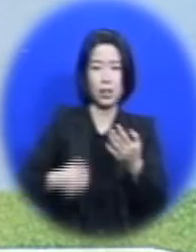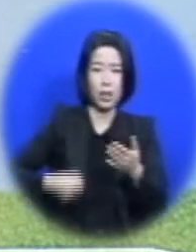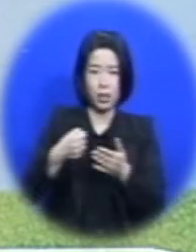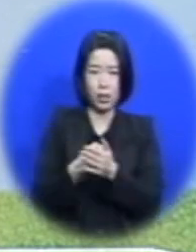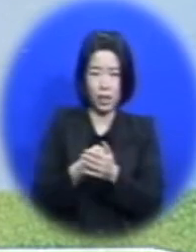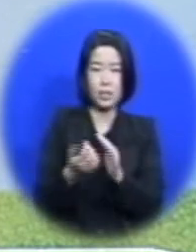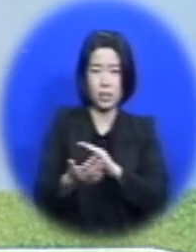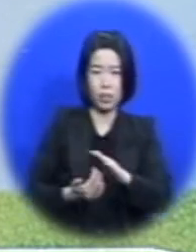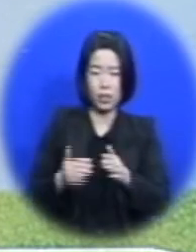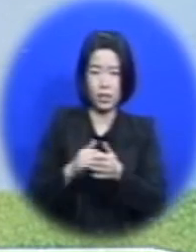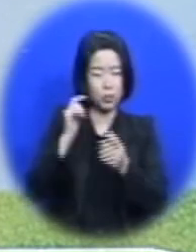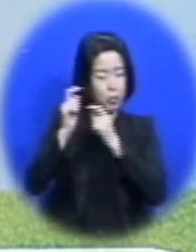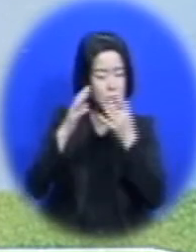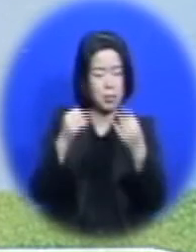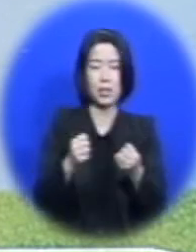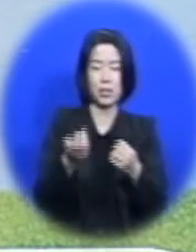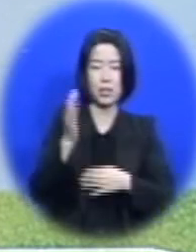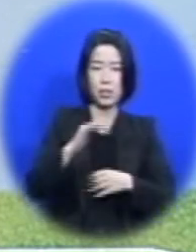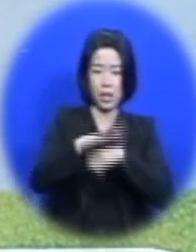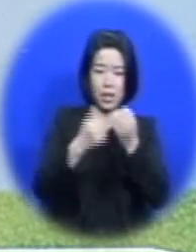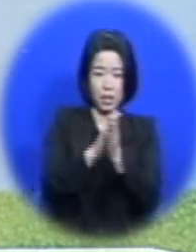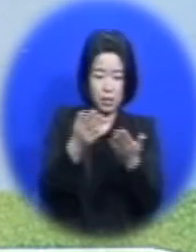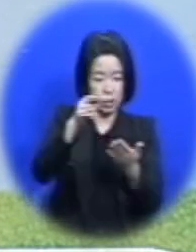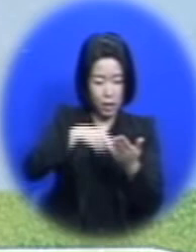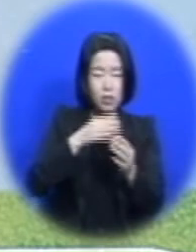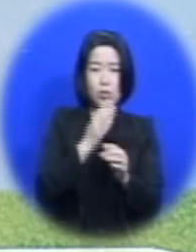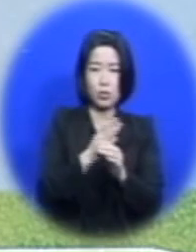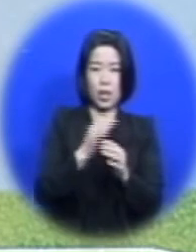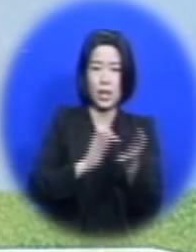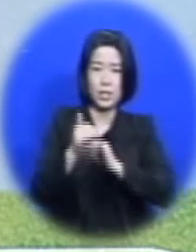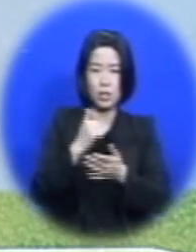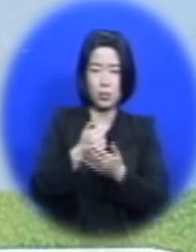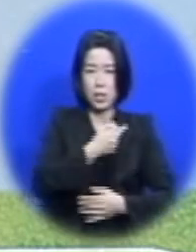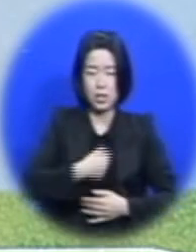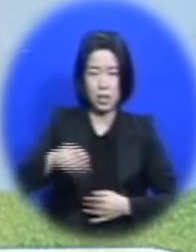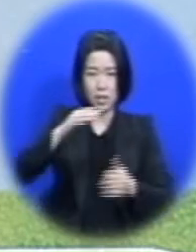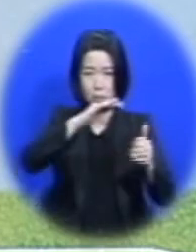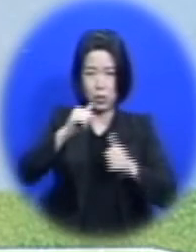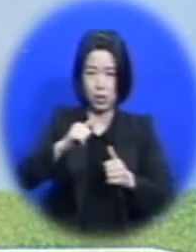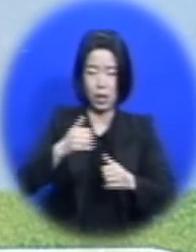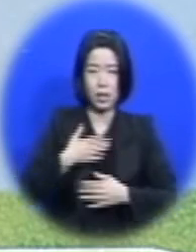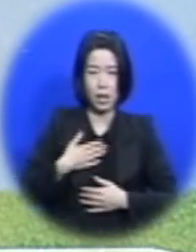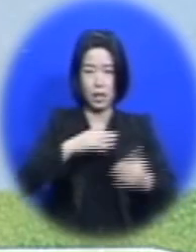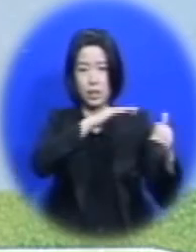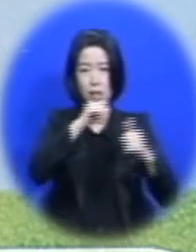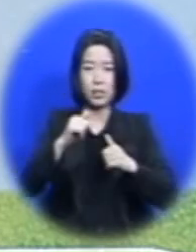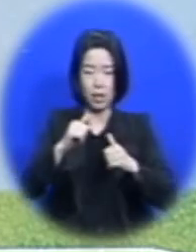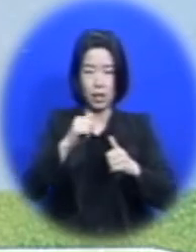하기까지 그런데 성경을 읽다가 예수님이 제자 부르실 때 나를 따르라